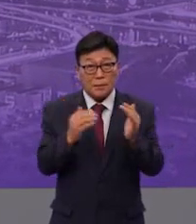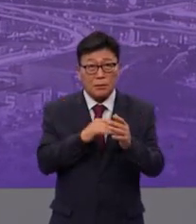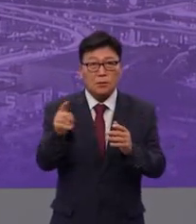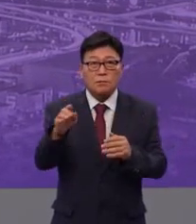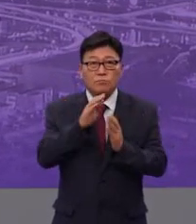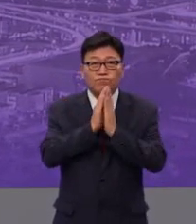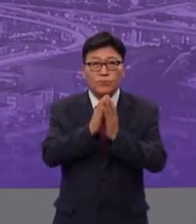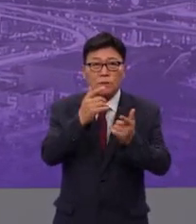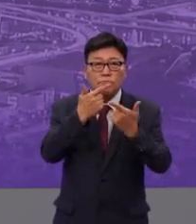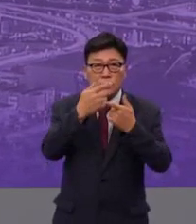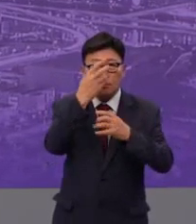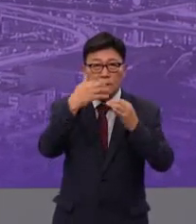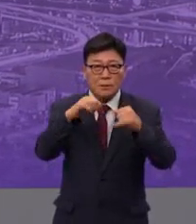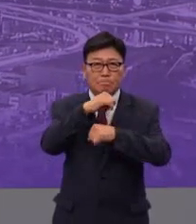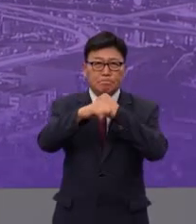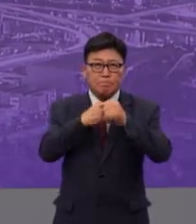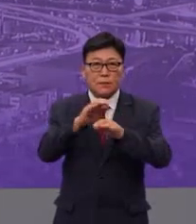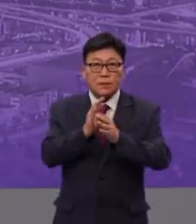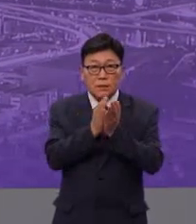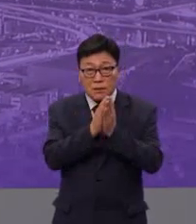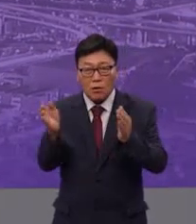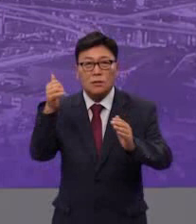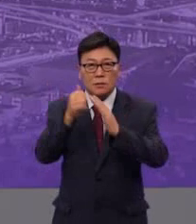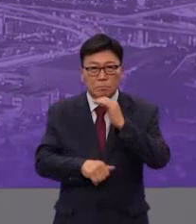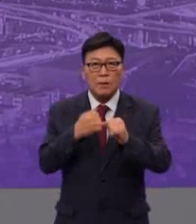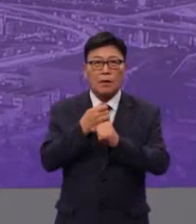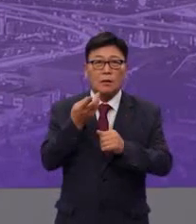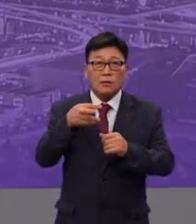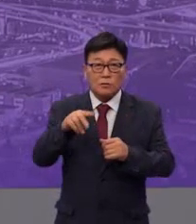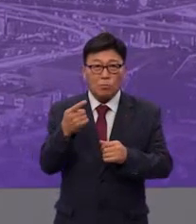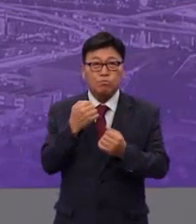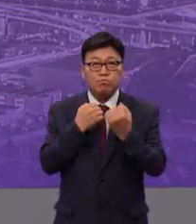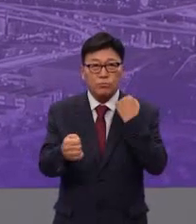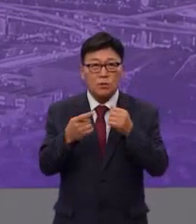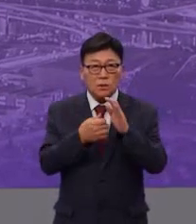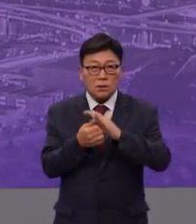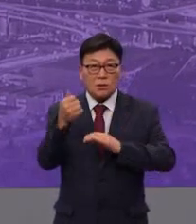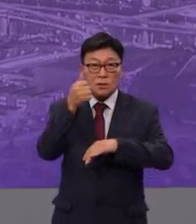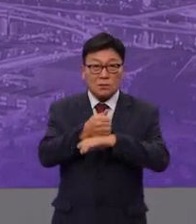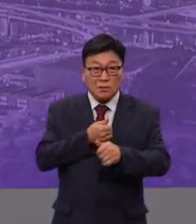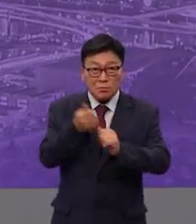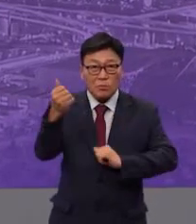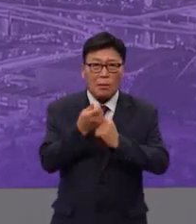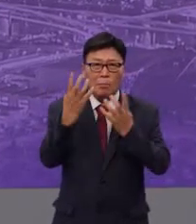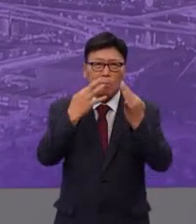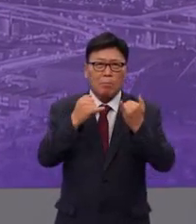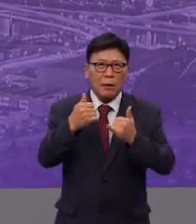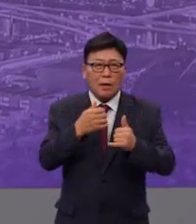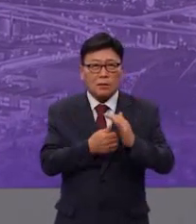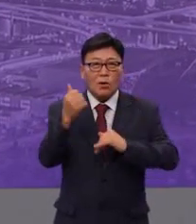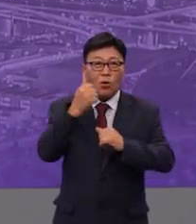부산이 청년들이 마음껏 시도하고 실패하고 그럼에도 불구하고 극복하여 많은